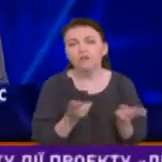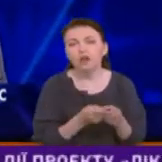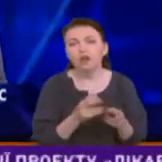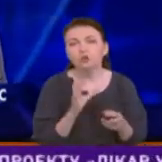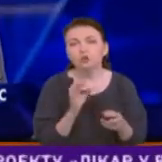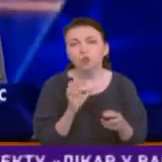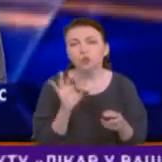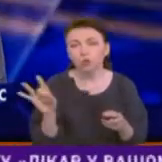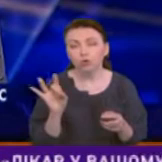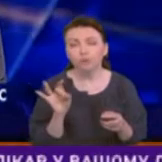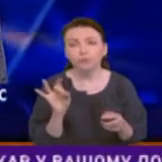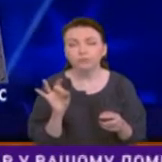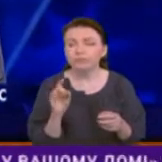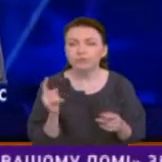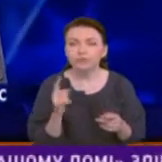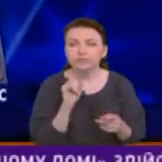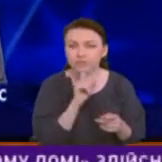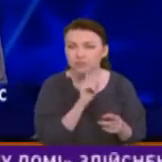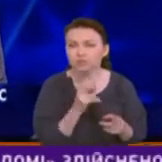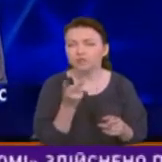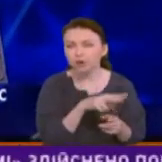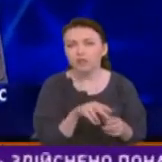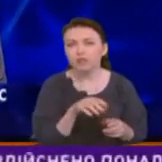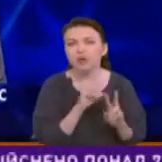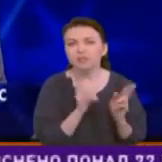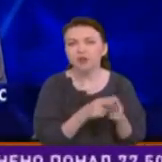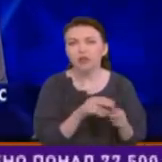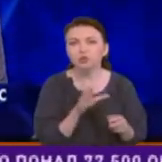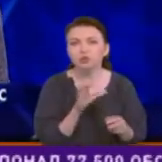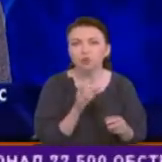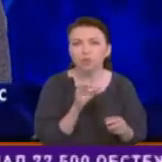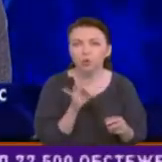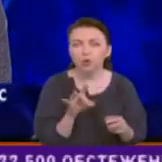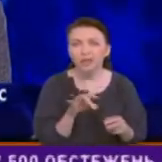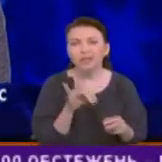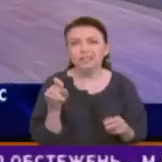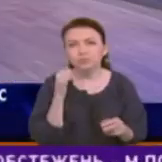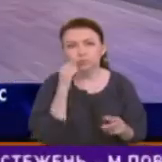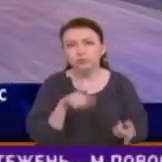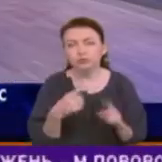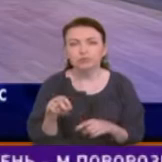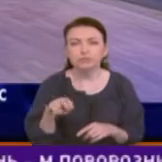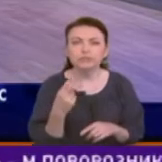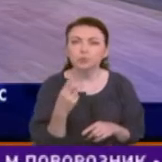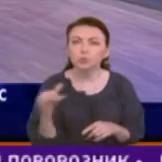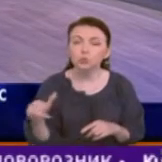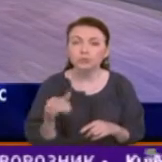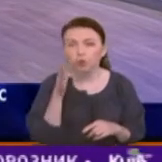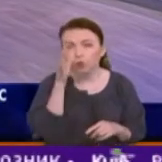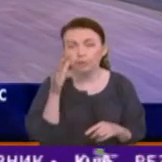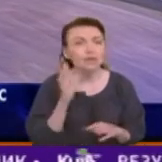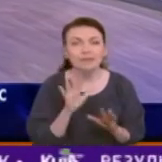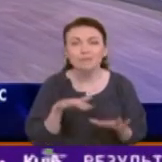собор, єдиний поки що, з Вінницею, це вже два, з Московської патріархії прийшов в ПЦУ в Коломиї і прийшов не в